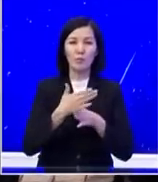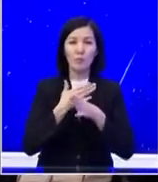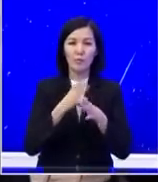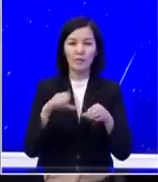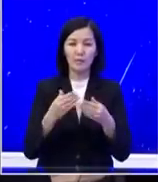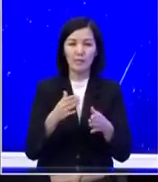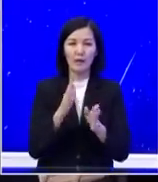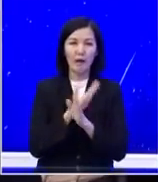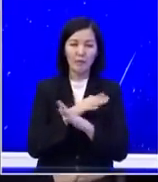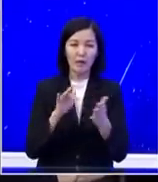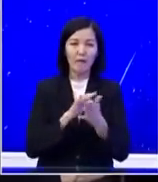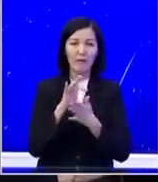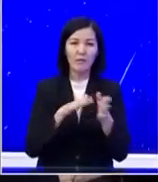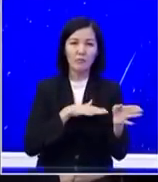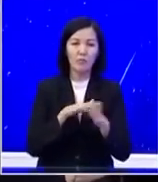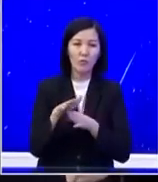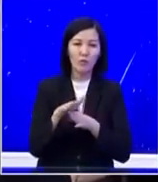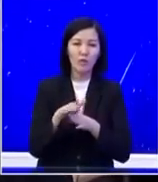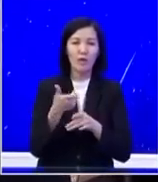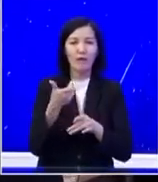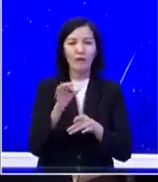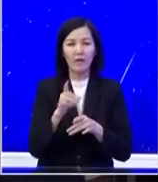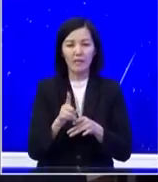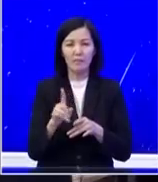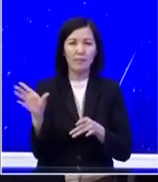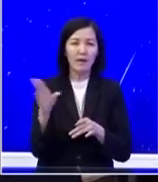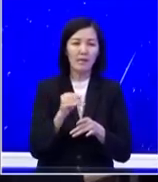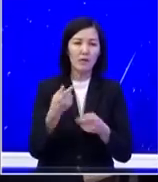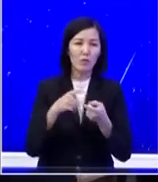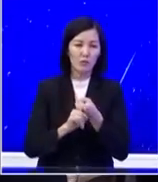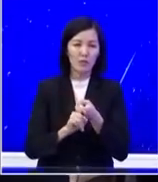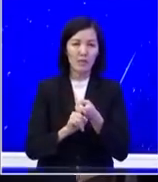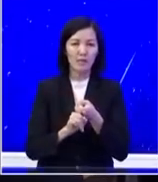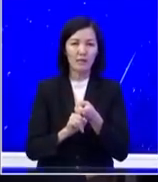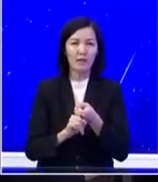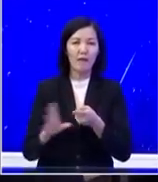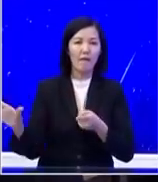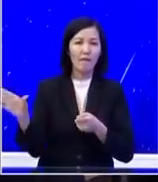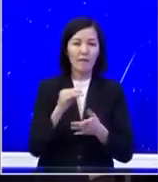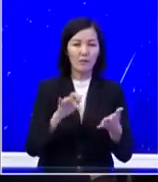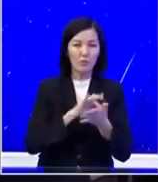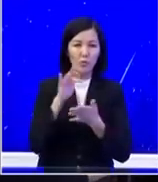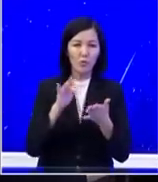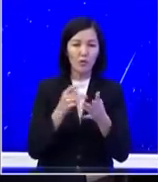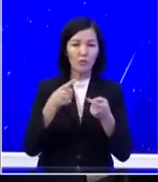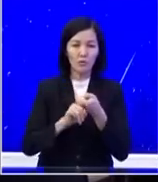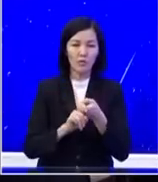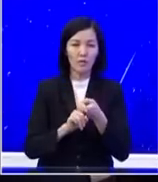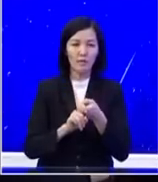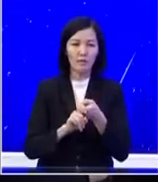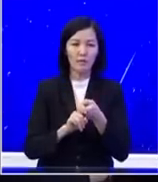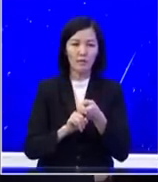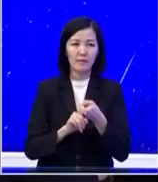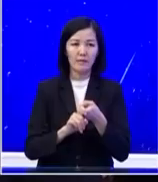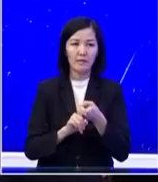Копчегай и Заречный. Полностью сейчас газ и котельня на газе, это весь город газифицирован. А он вот,